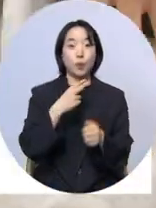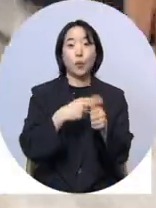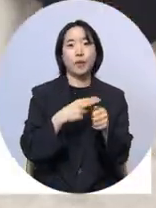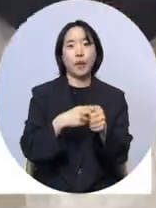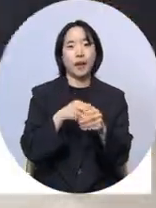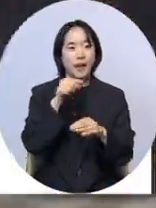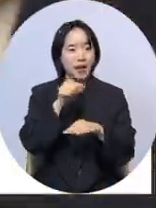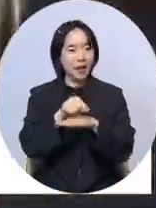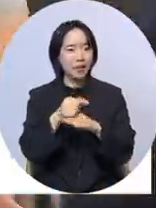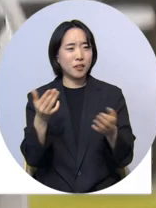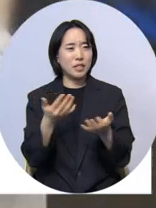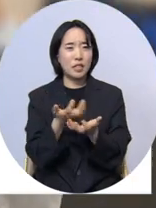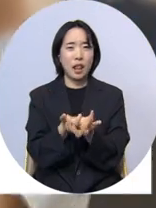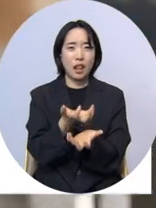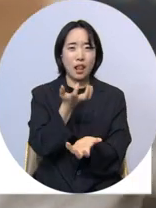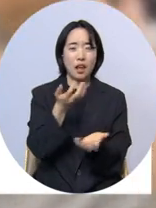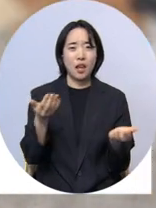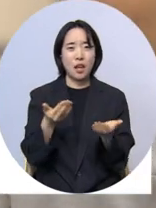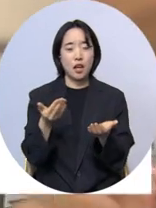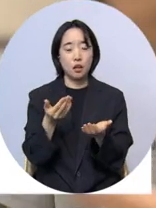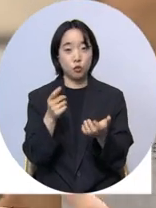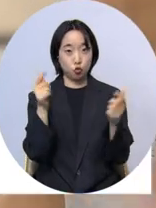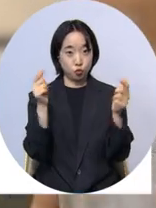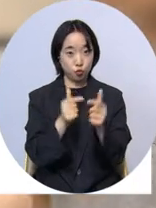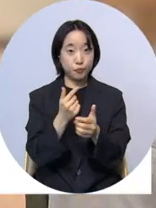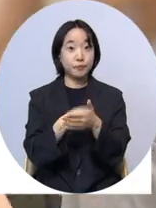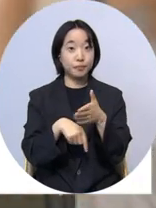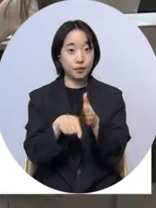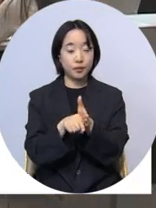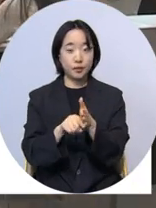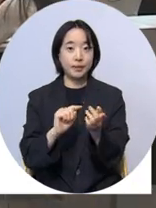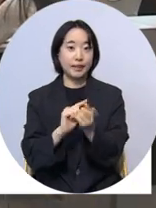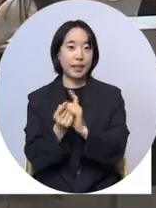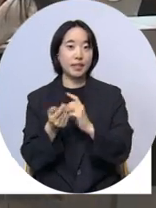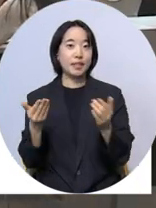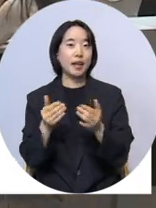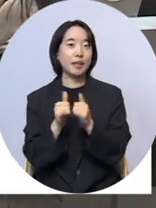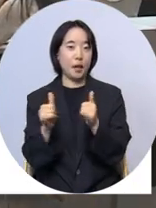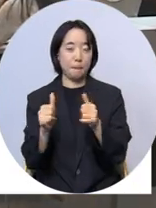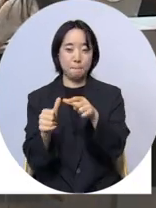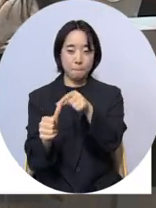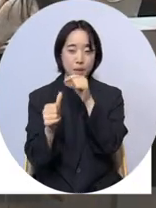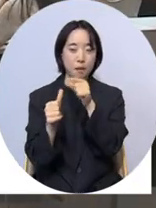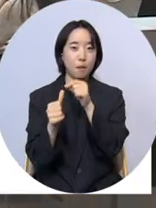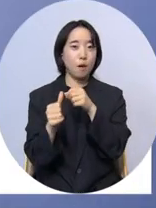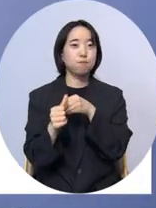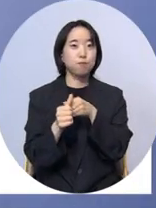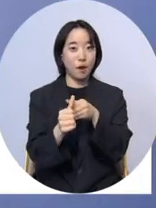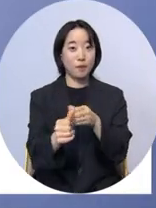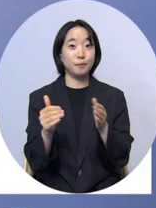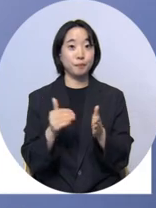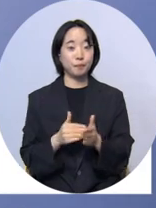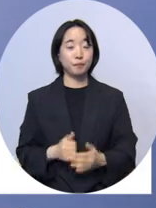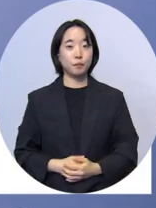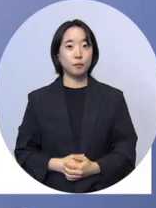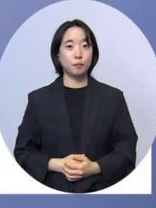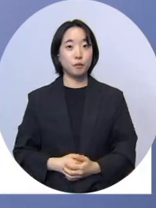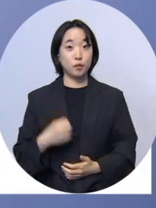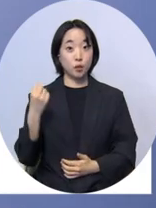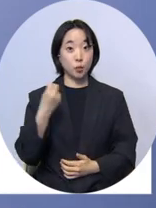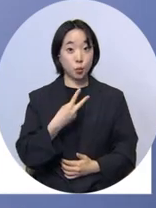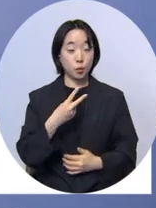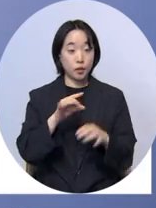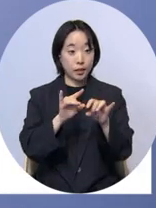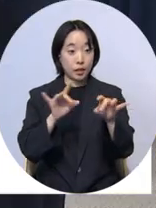위해 늘봄 실무 인력을 총 9천여 명 배치했습니다. 각 학교에서 늘봄을 전담 관리하는 늘봄